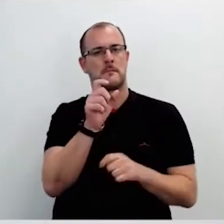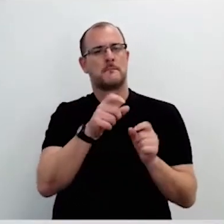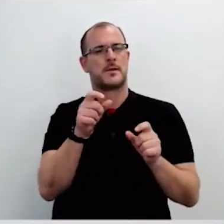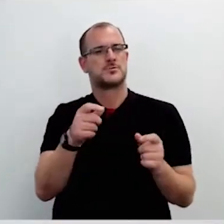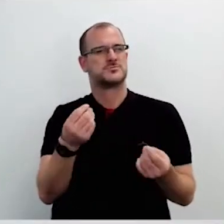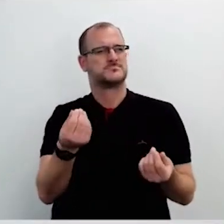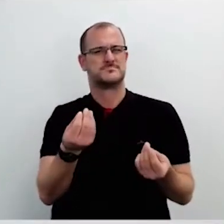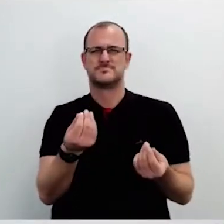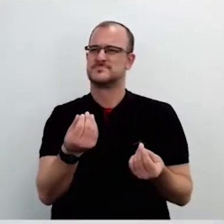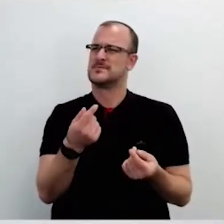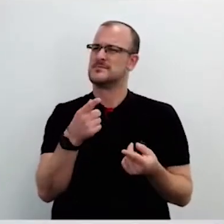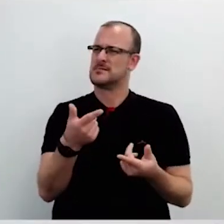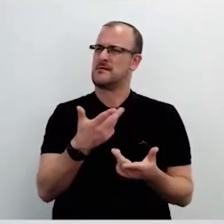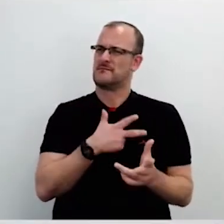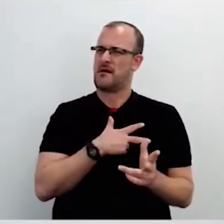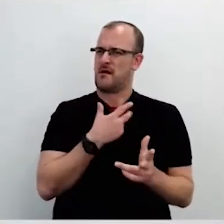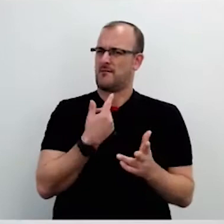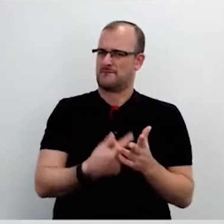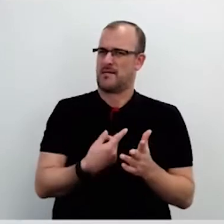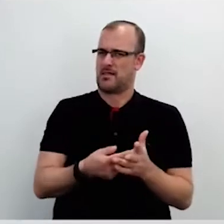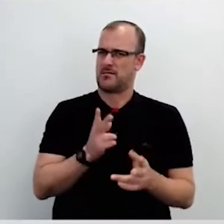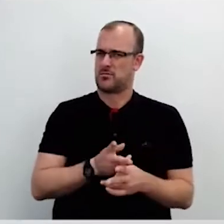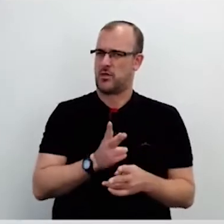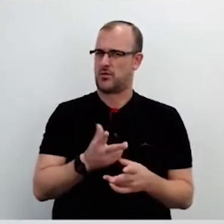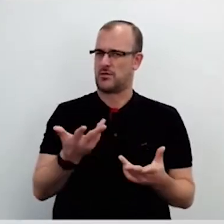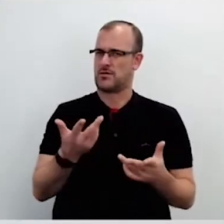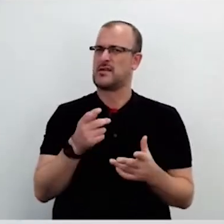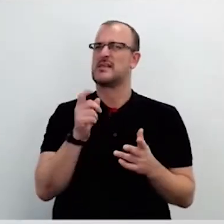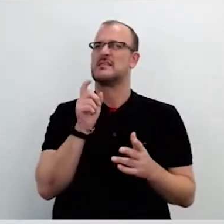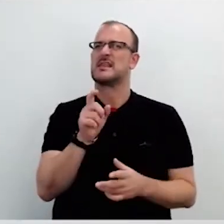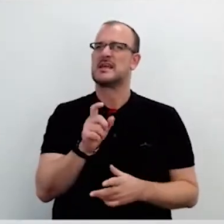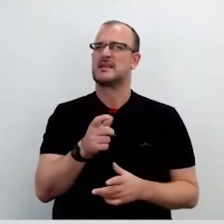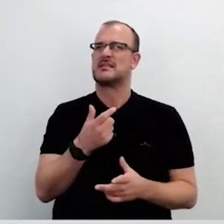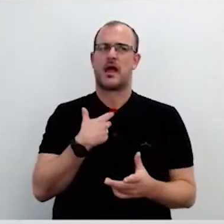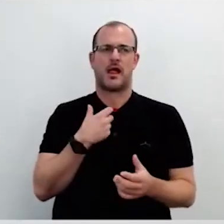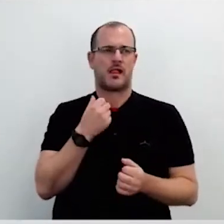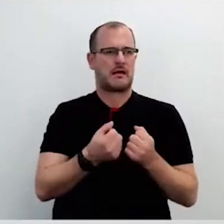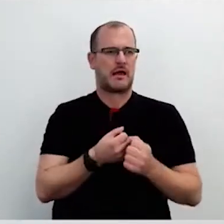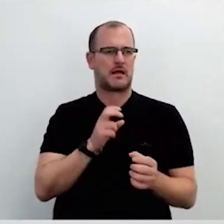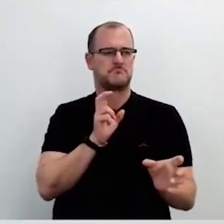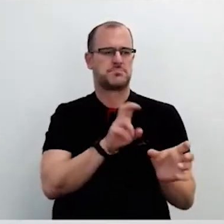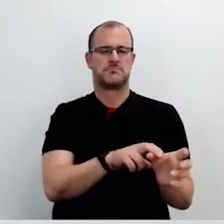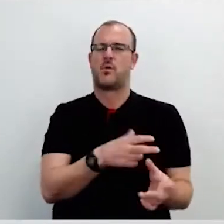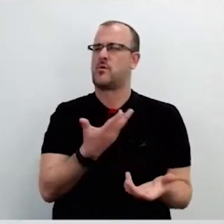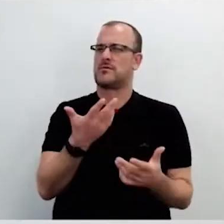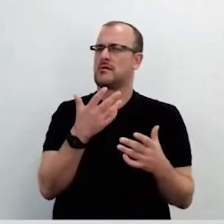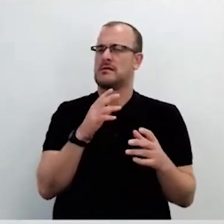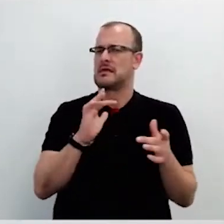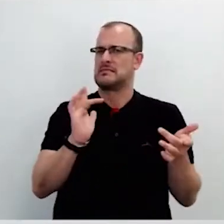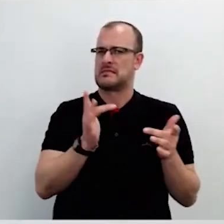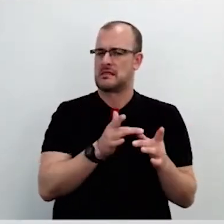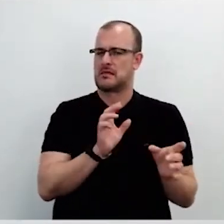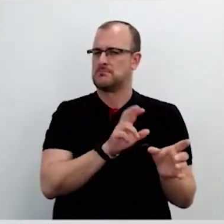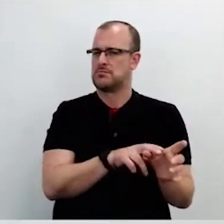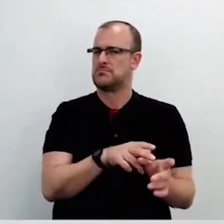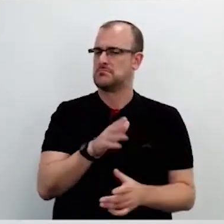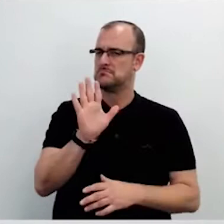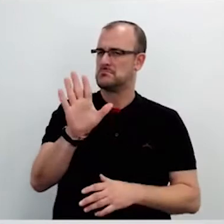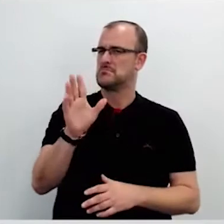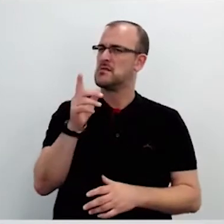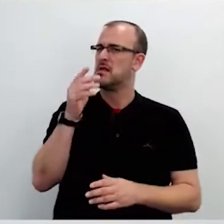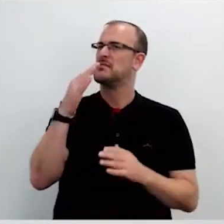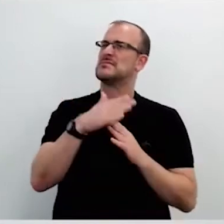fehlt der aber tatsächlich noch zu digitalen Endgeräten oder zum Netz. In welcher Verantwortung sehen Sie sich denn da als